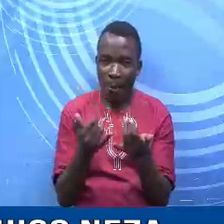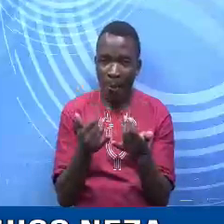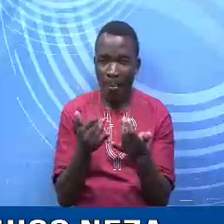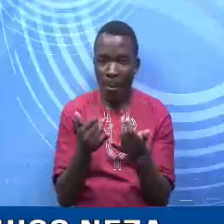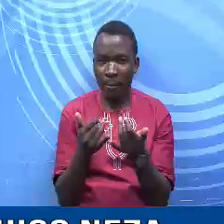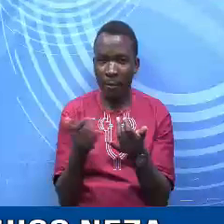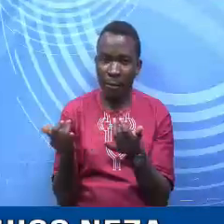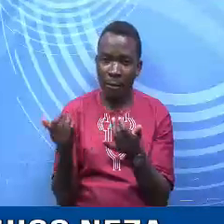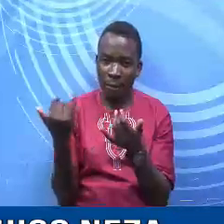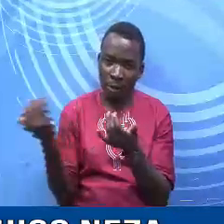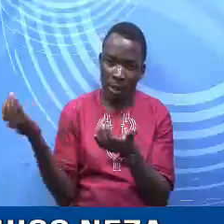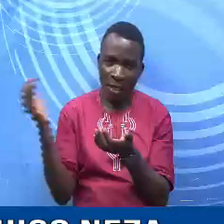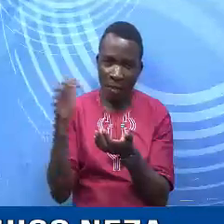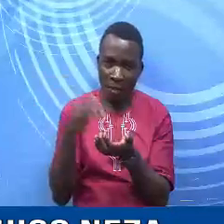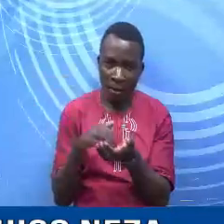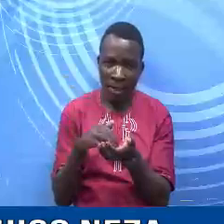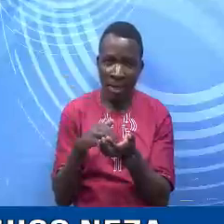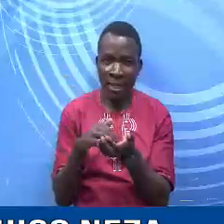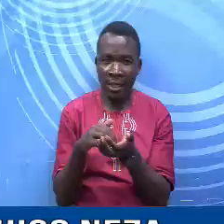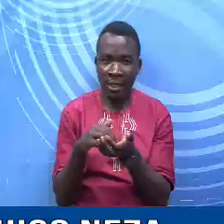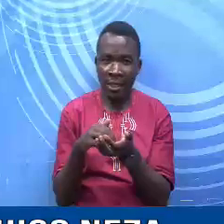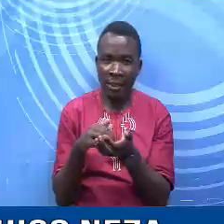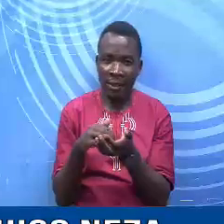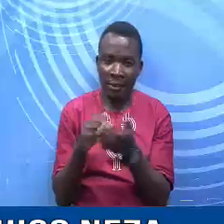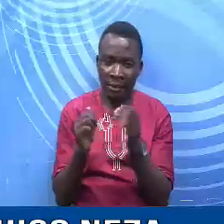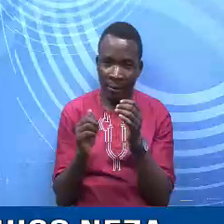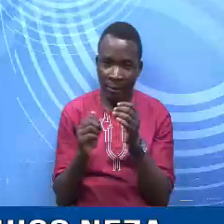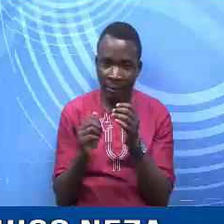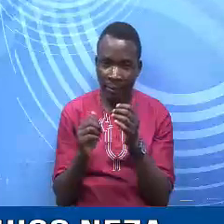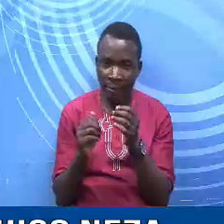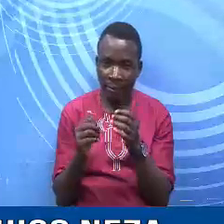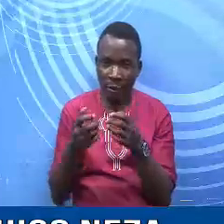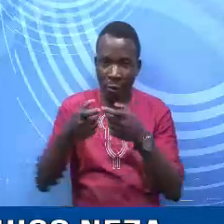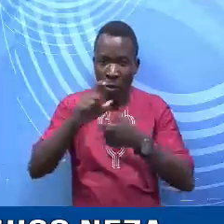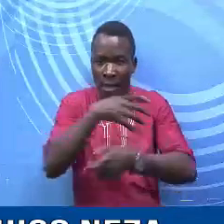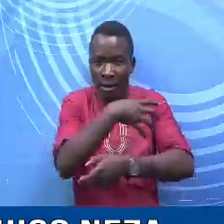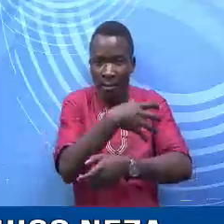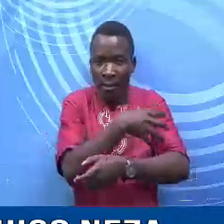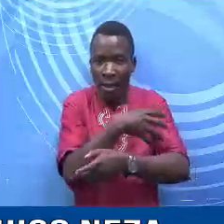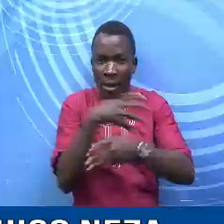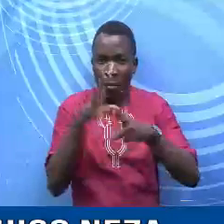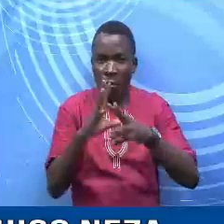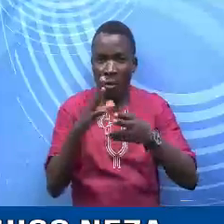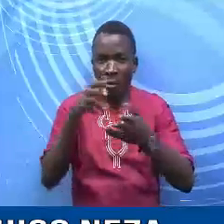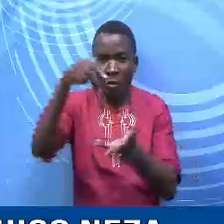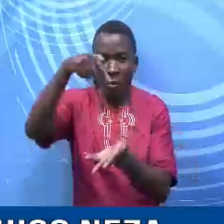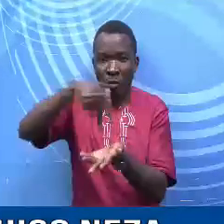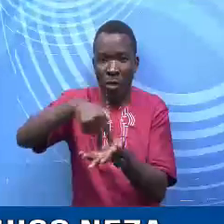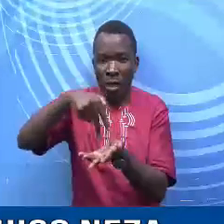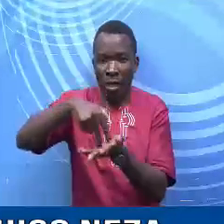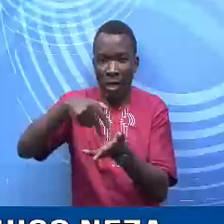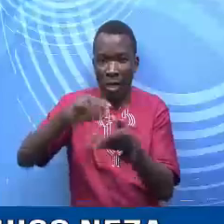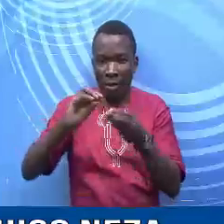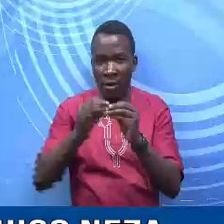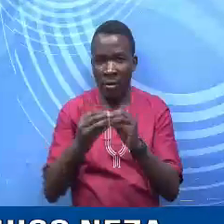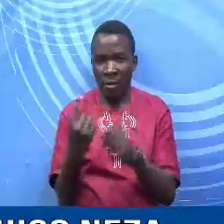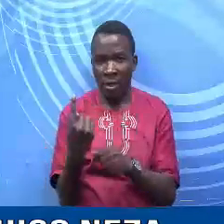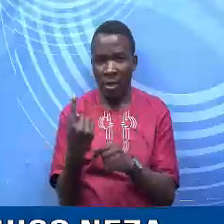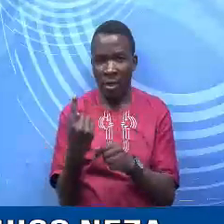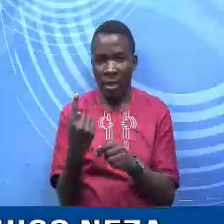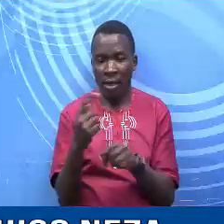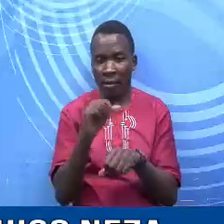tugiye kongera kwiyongera neza ku buryo twahagarara ku mwanya wa mbere. Ku bihe bya COVID ubu